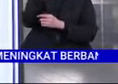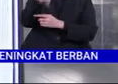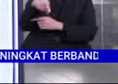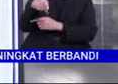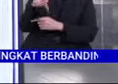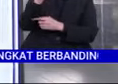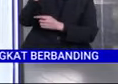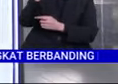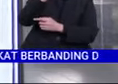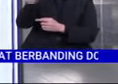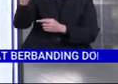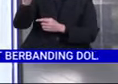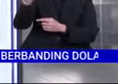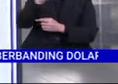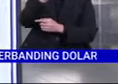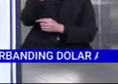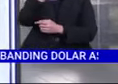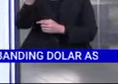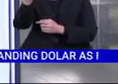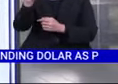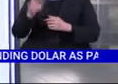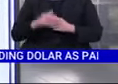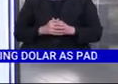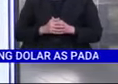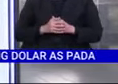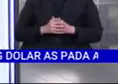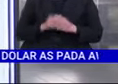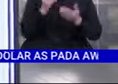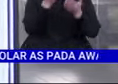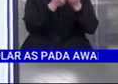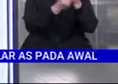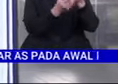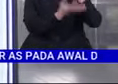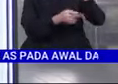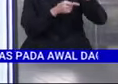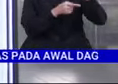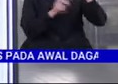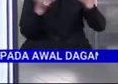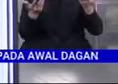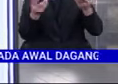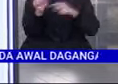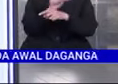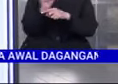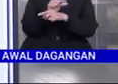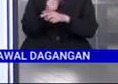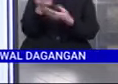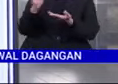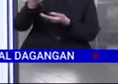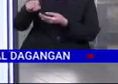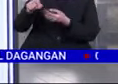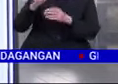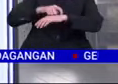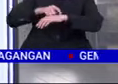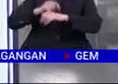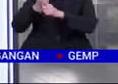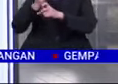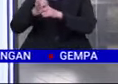Disamping itu nah kita boleh menggunakan duit itu untuk keperluan ketika qobid